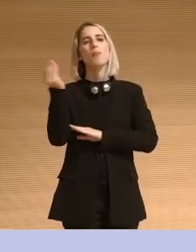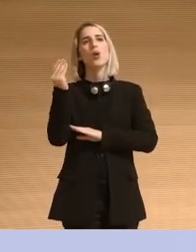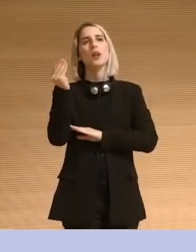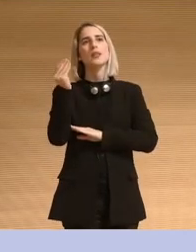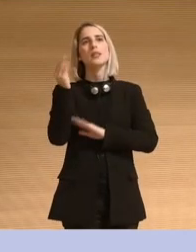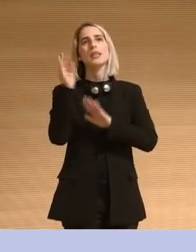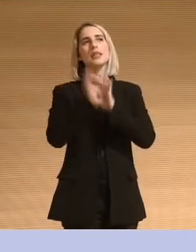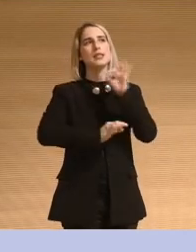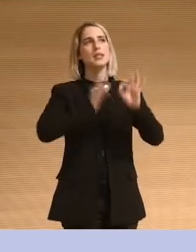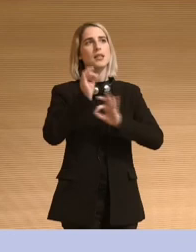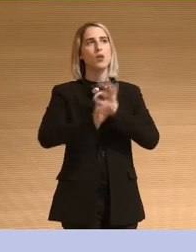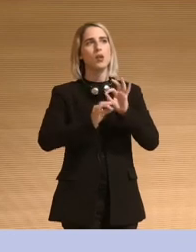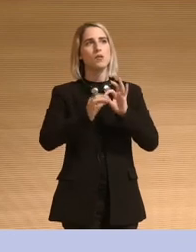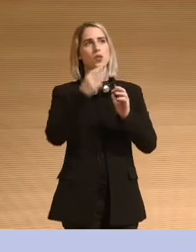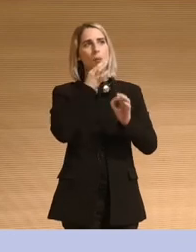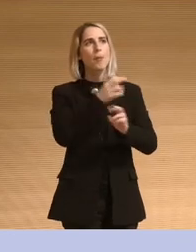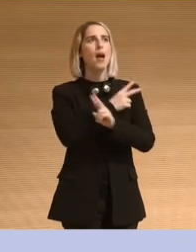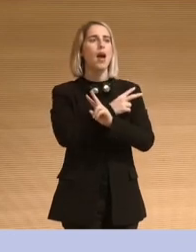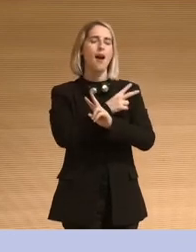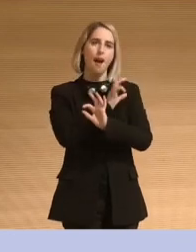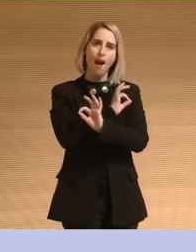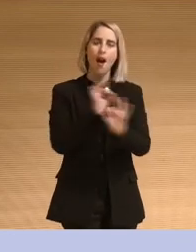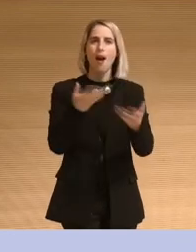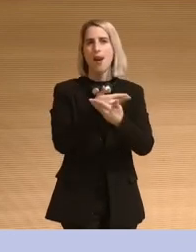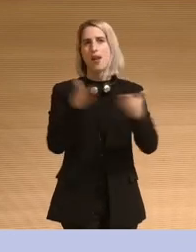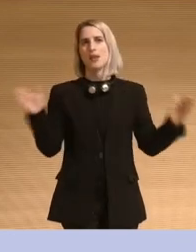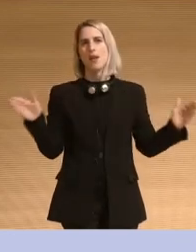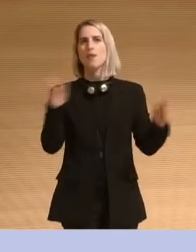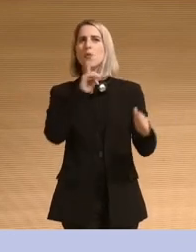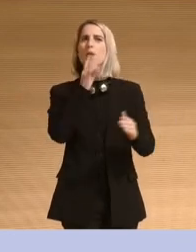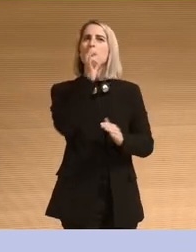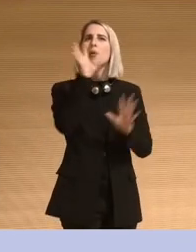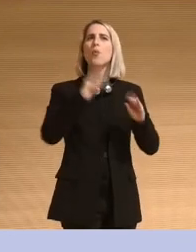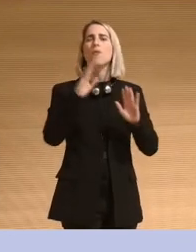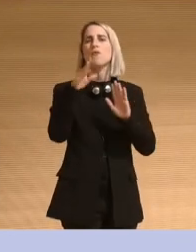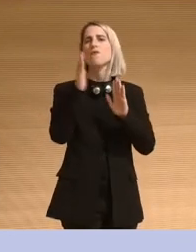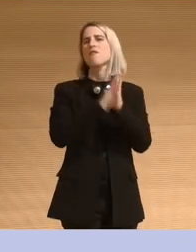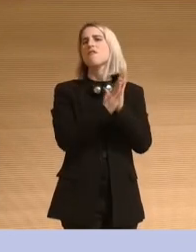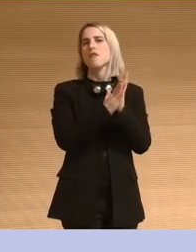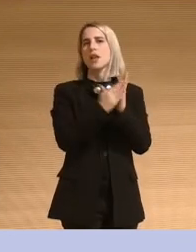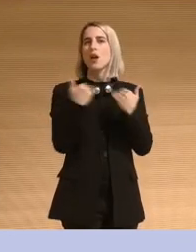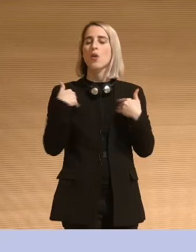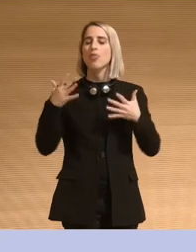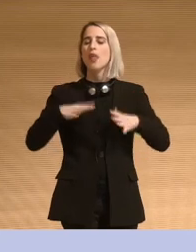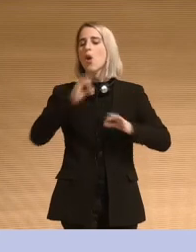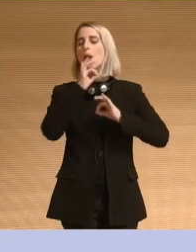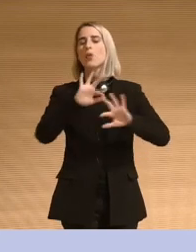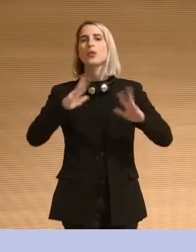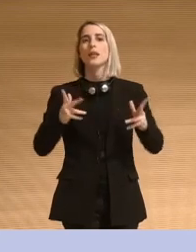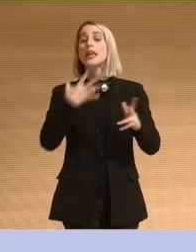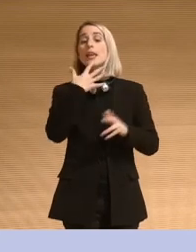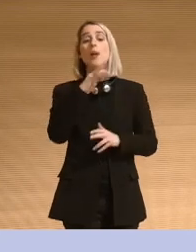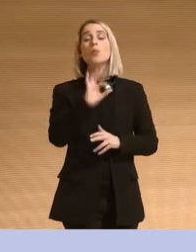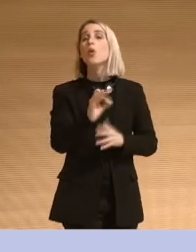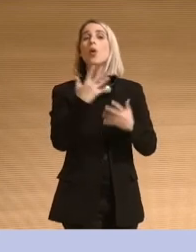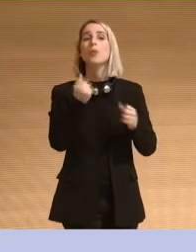αρκετά και θα αναφερθεί και από την Ελίδα, νομίζω, σε σχέση με τα βιβλία. Εγώ θα ήθελα να σταθώ στο γιατί μπορεί να είναι